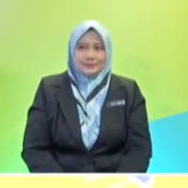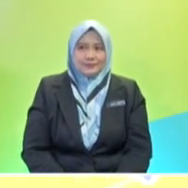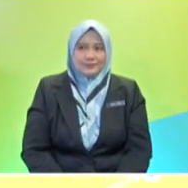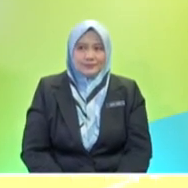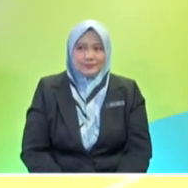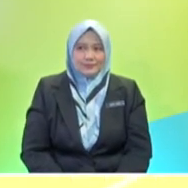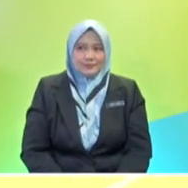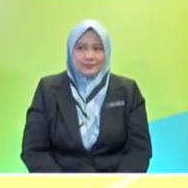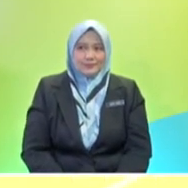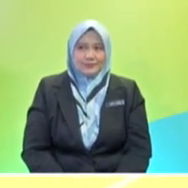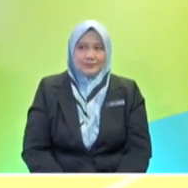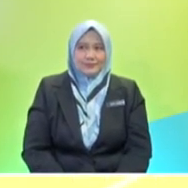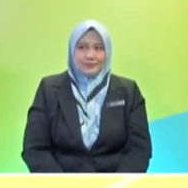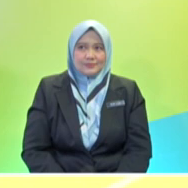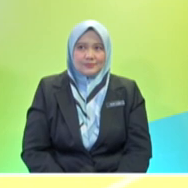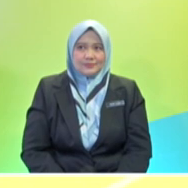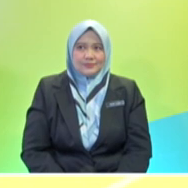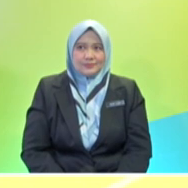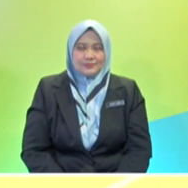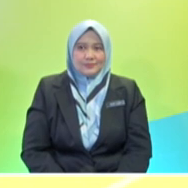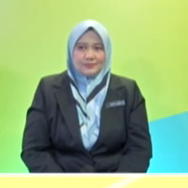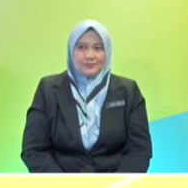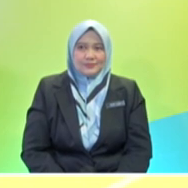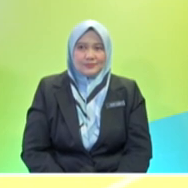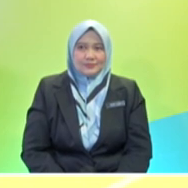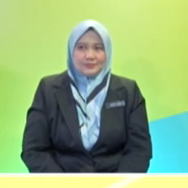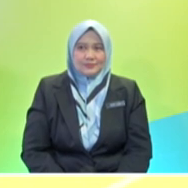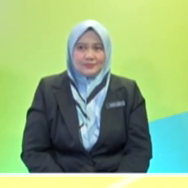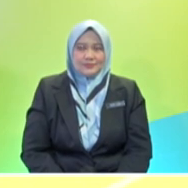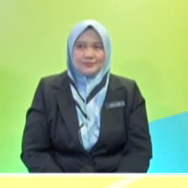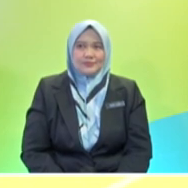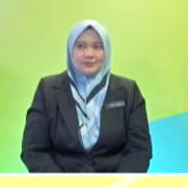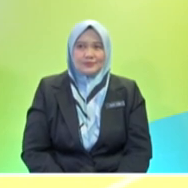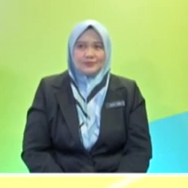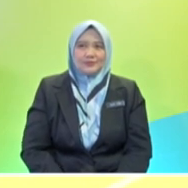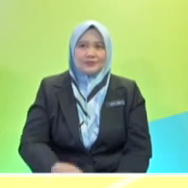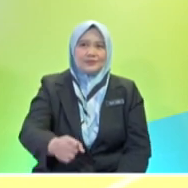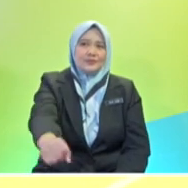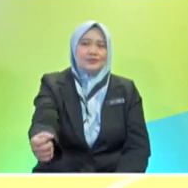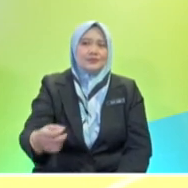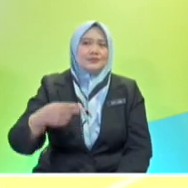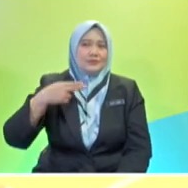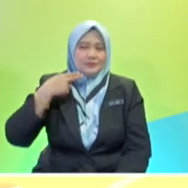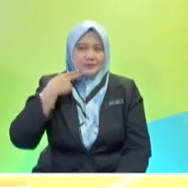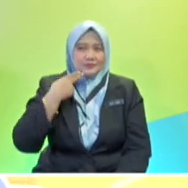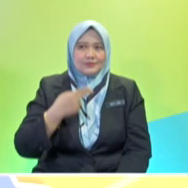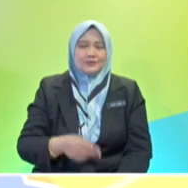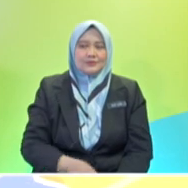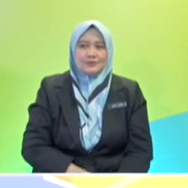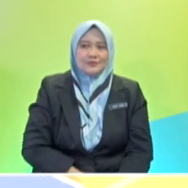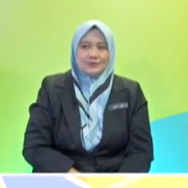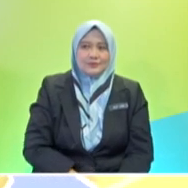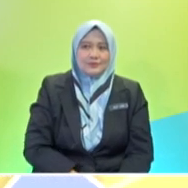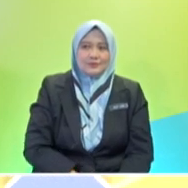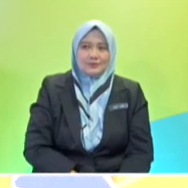Kita lihat. Ha, siapakah? Oh, lajunya Hanan cikgu. Ya, Hanan yang paling laju.